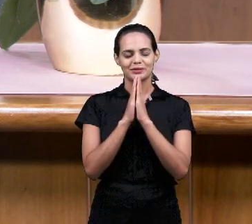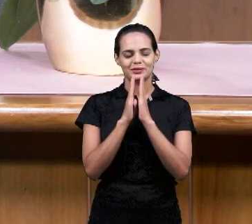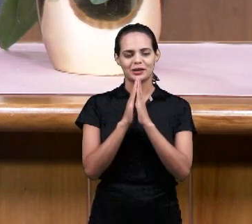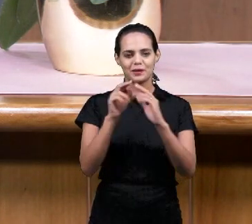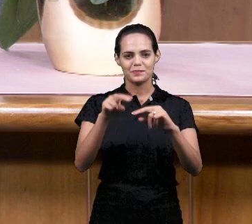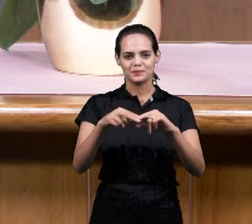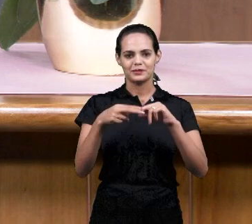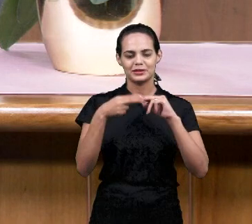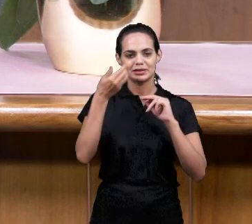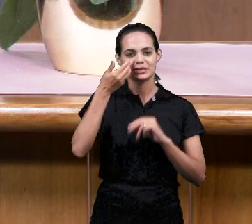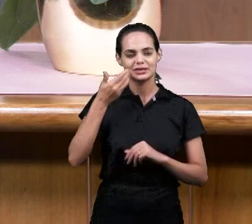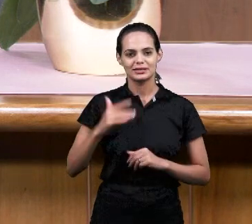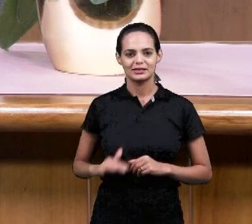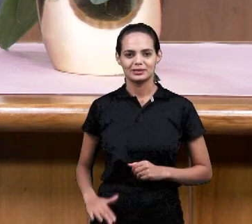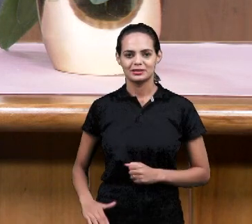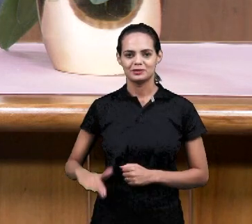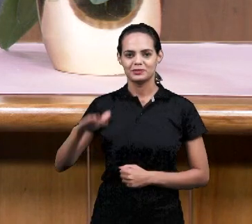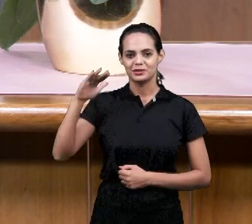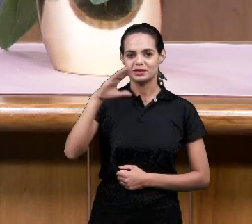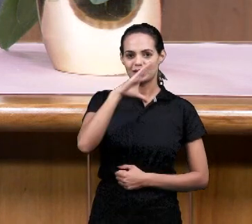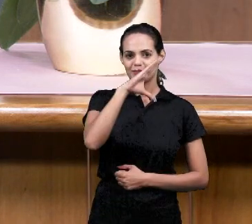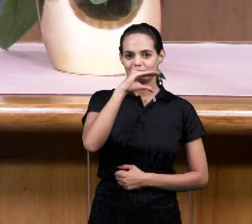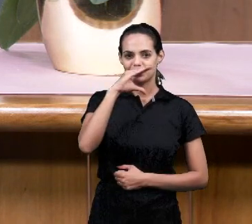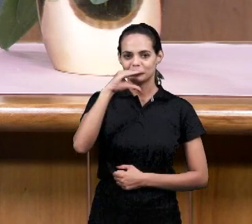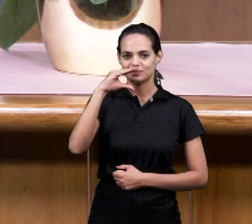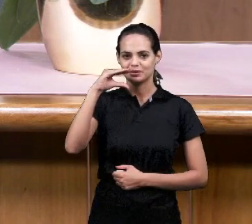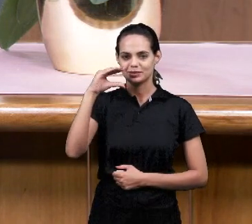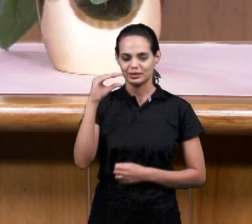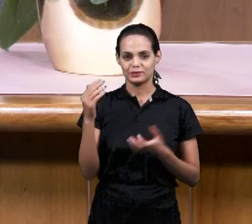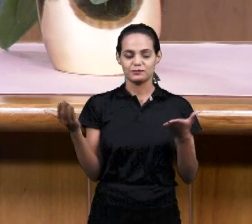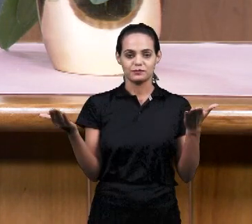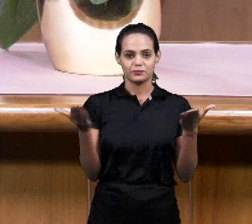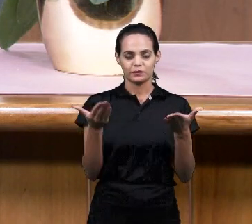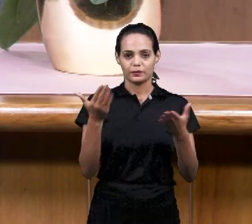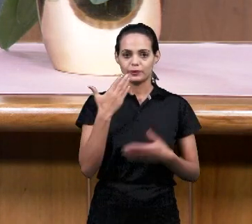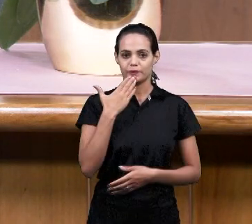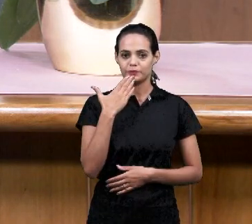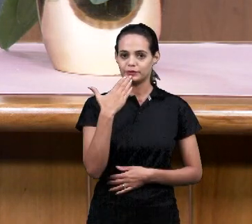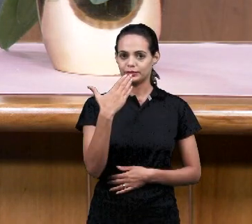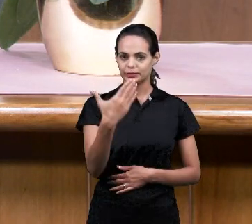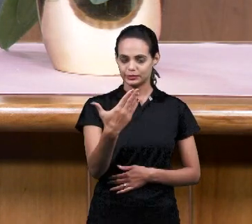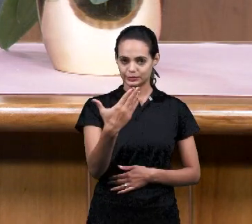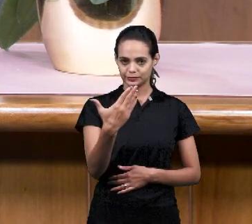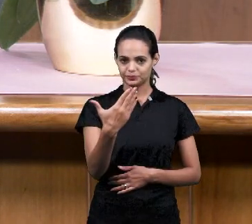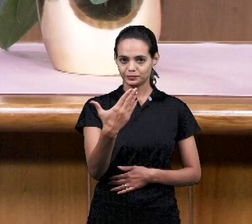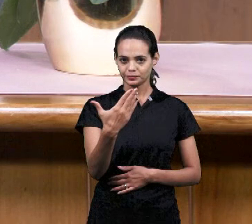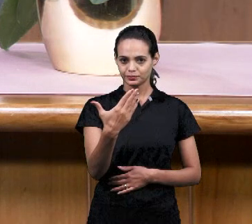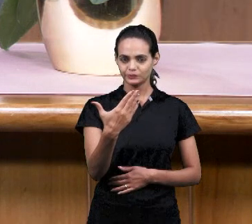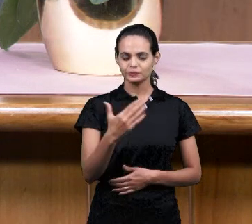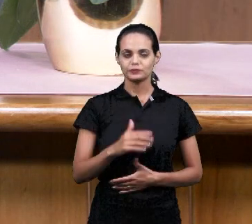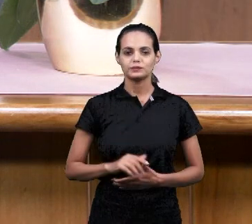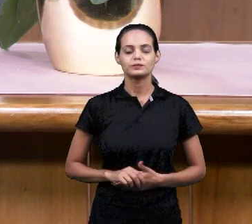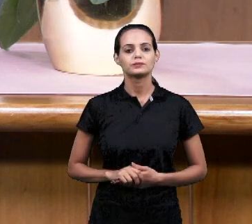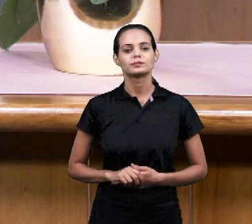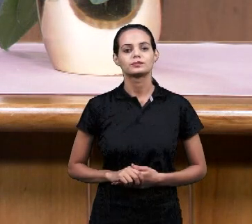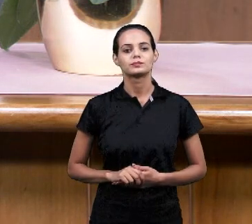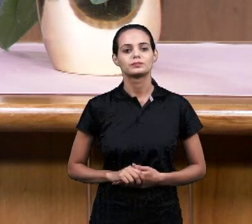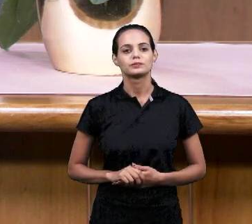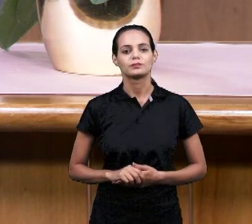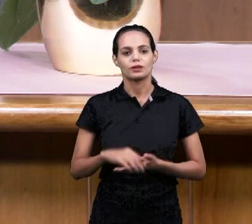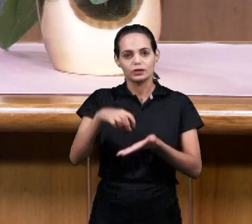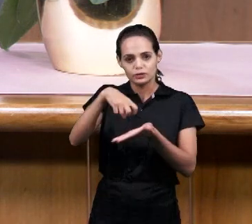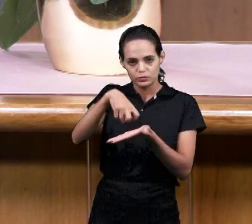adolescents. Et nous allons demander maintenant qu'elles se mettent en position de recevoir la prière,